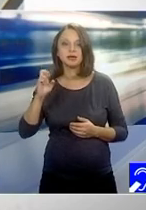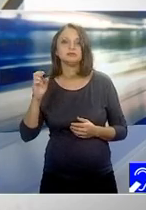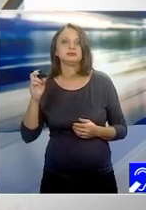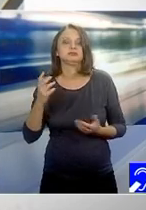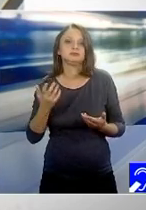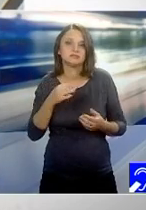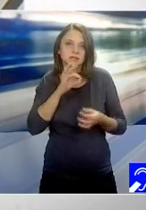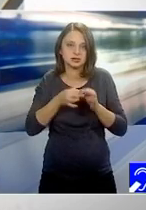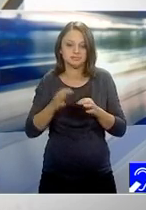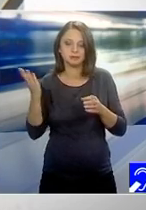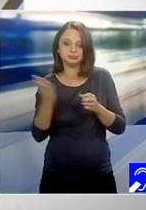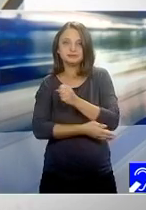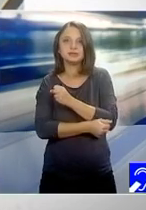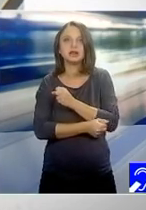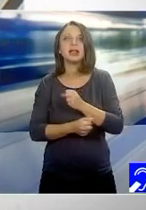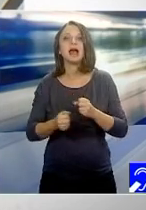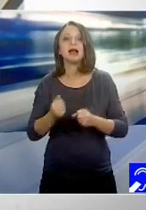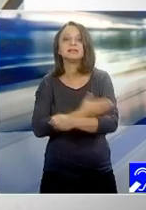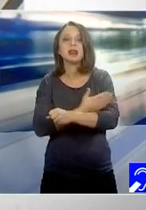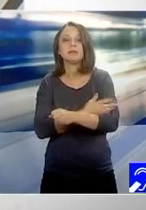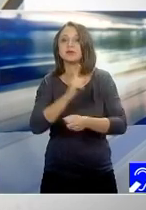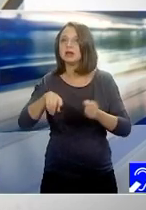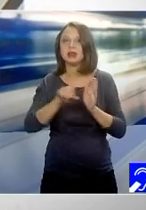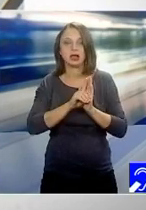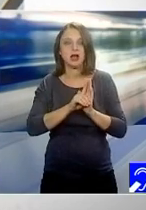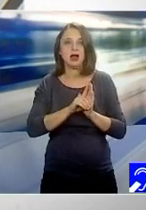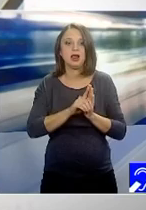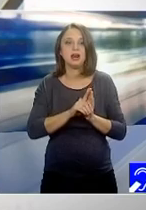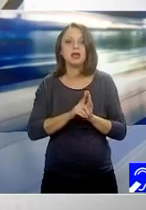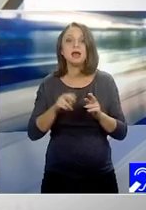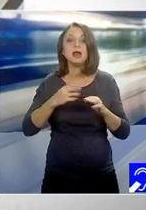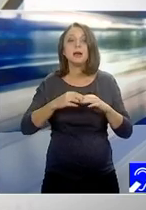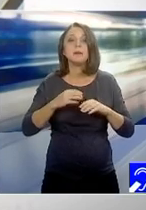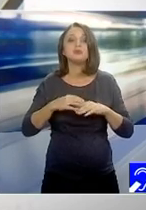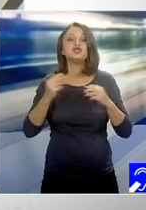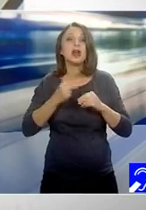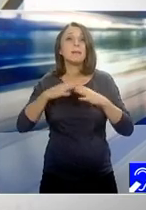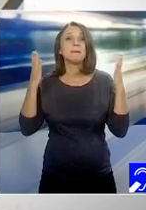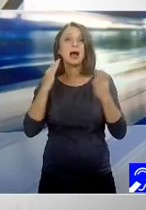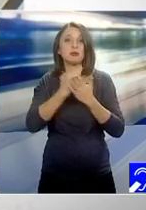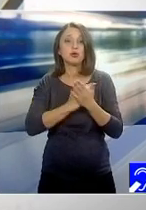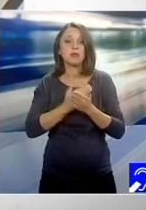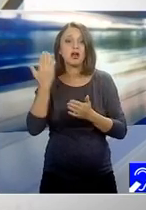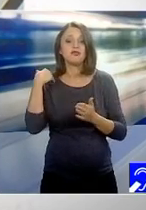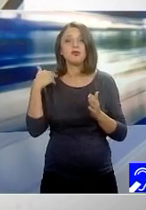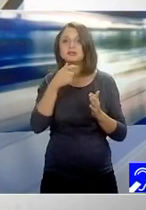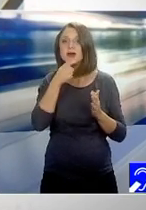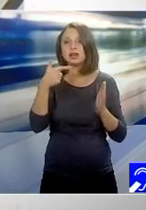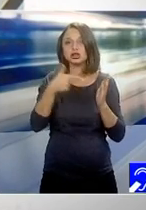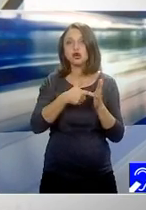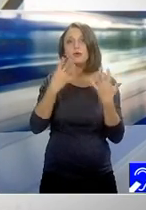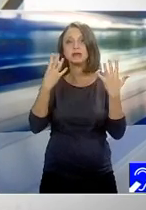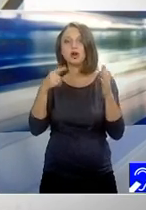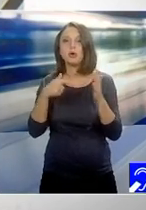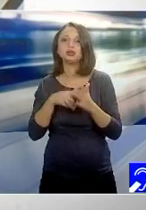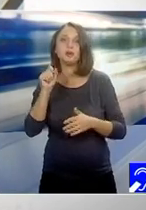s-a întâmplat, s-au tăiat, se pot vedea după aerofotograme. Cele mai mari din cazuri s-au întâmplat perioada